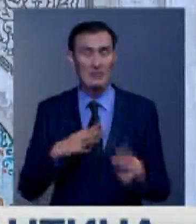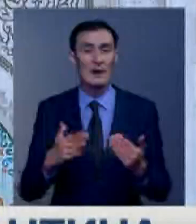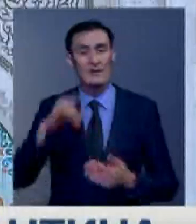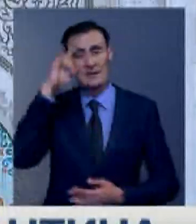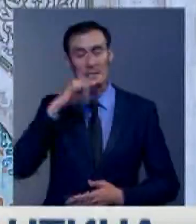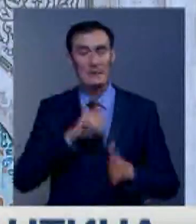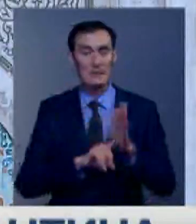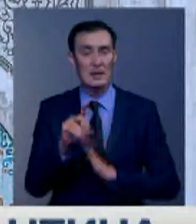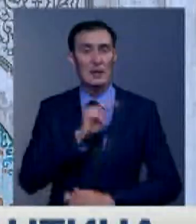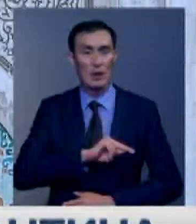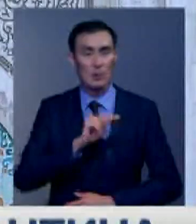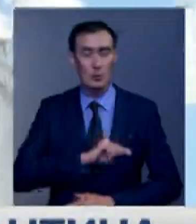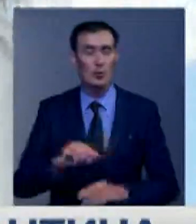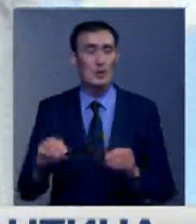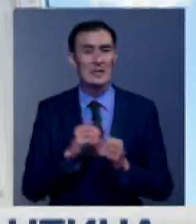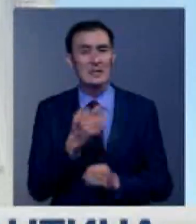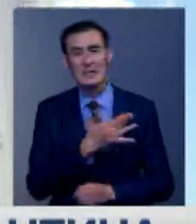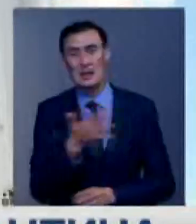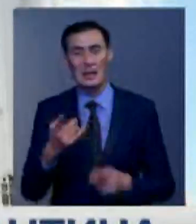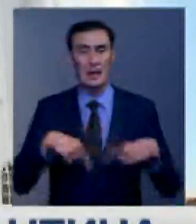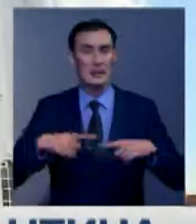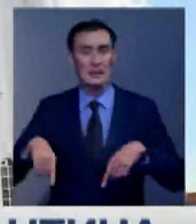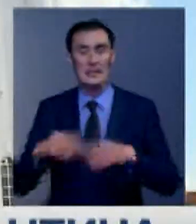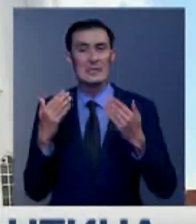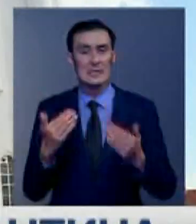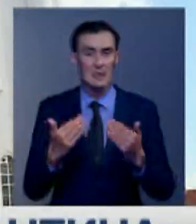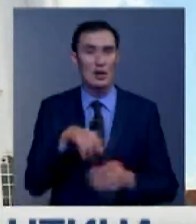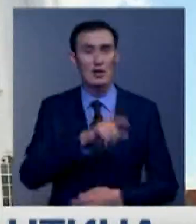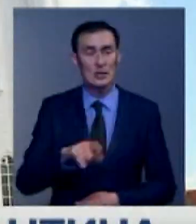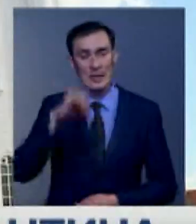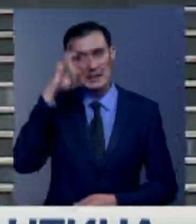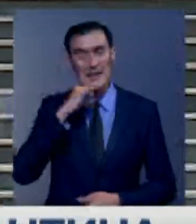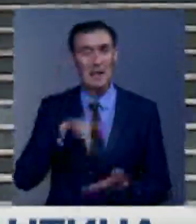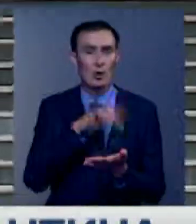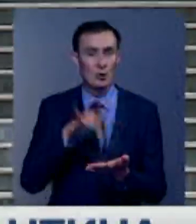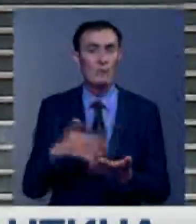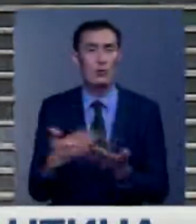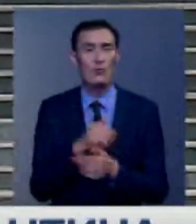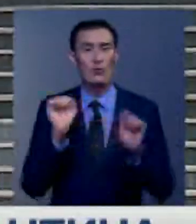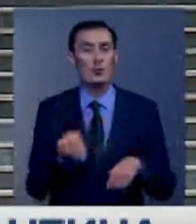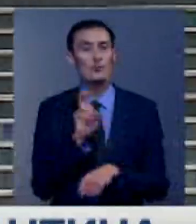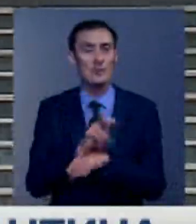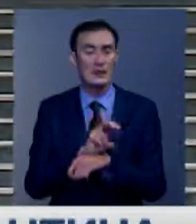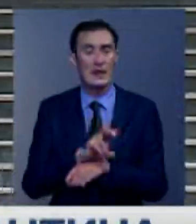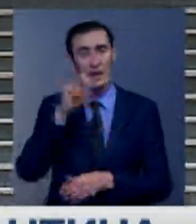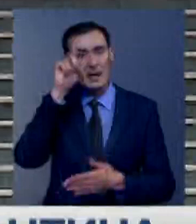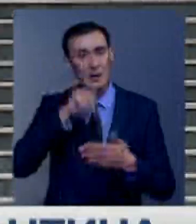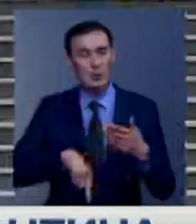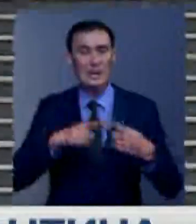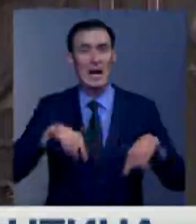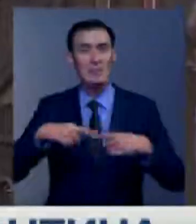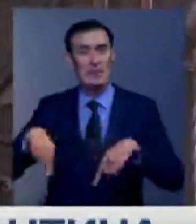стране возобновили свою деятельность десятки организаций. Теперь жители казахстанских городов вновь смогут посещать религиозные